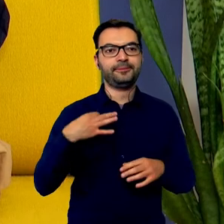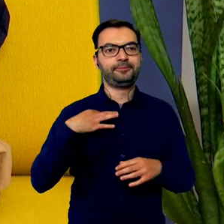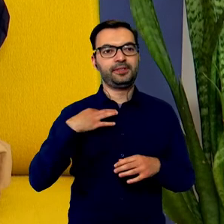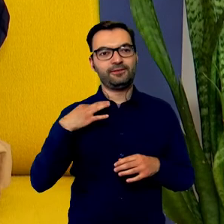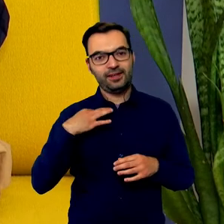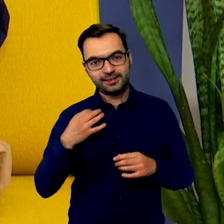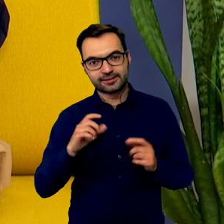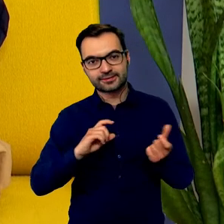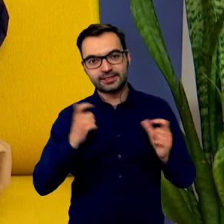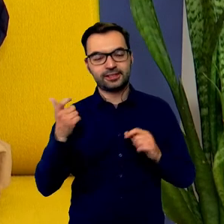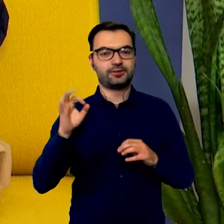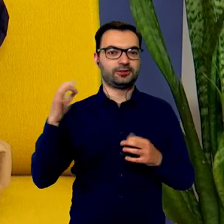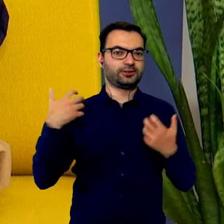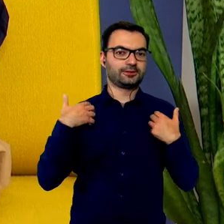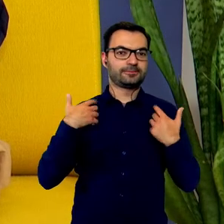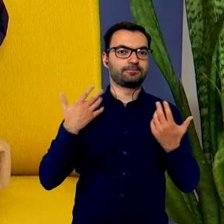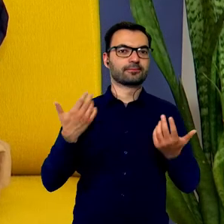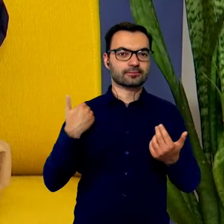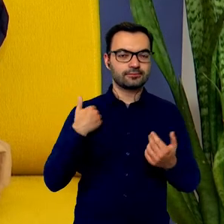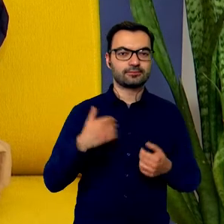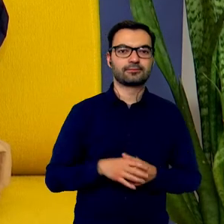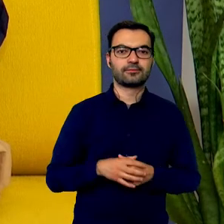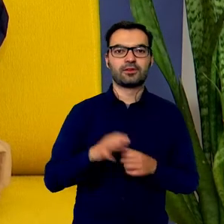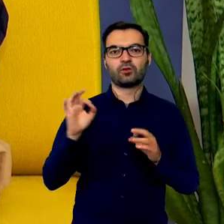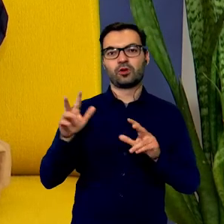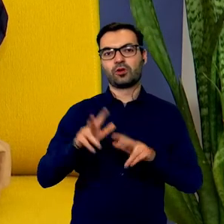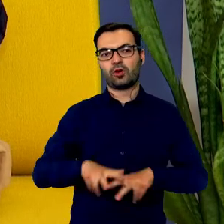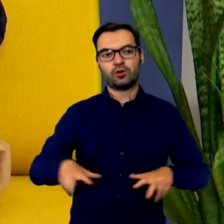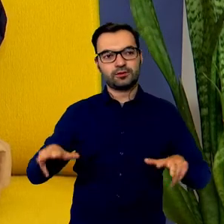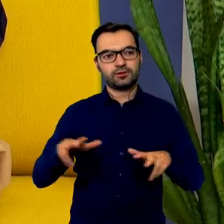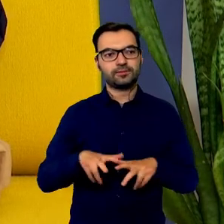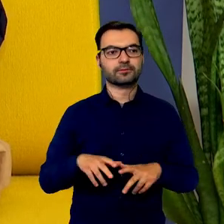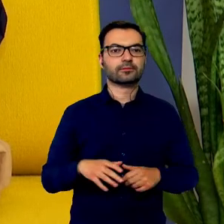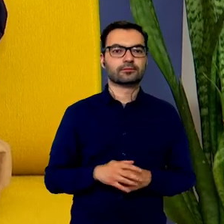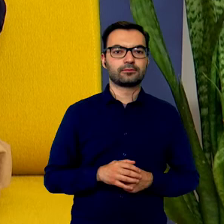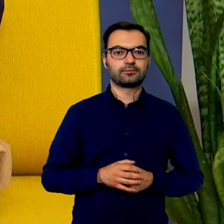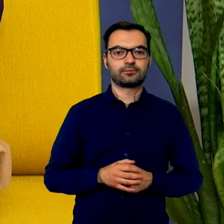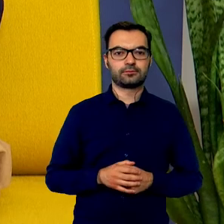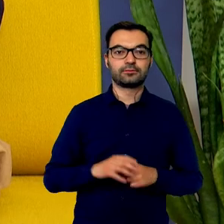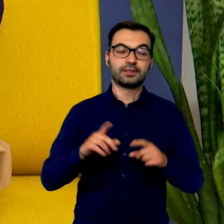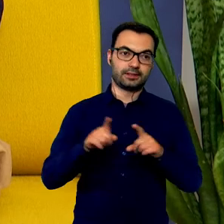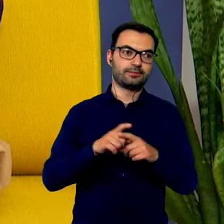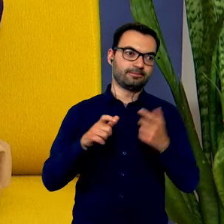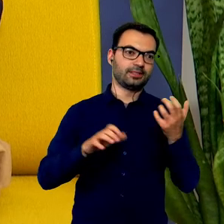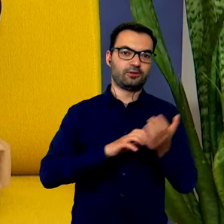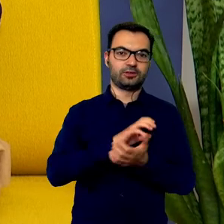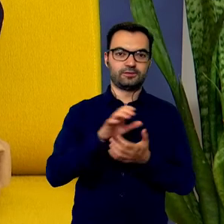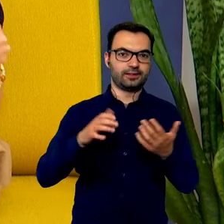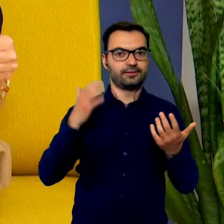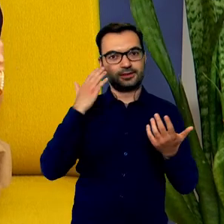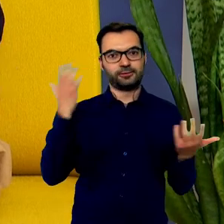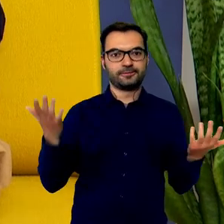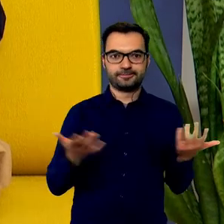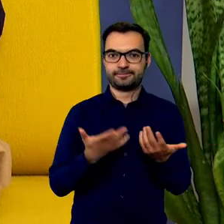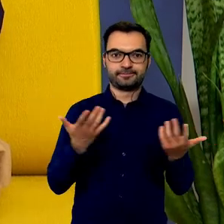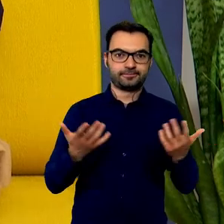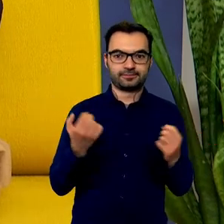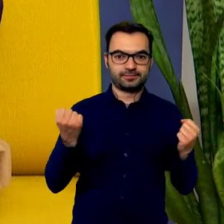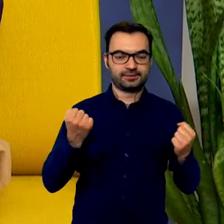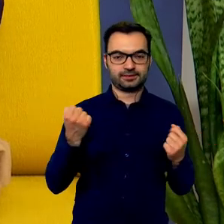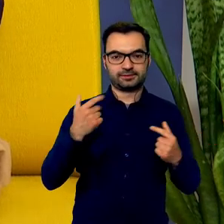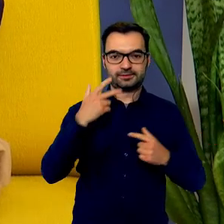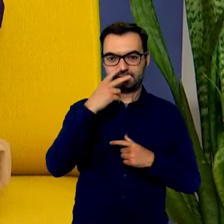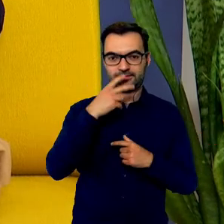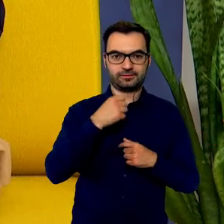osobistych zdarzeń w pani życiu, w życiu pani rodziny i też jeżeli chodzi o świat, no, z takim rozbłyskiem